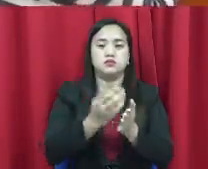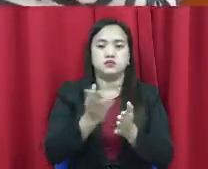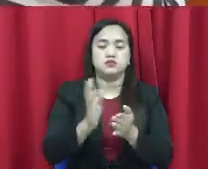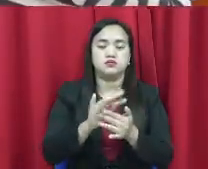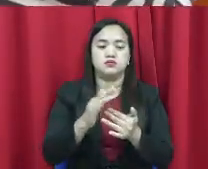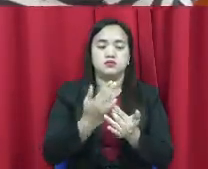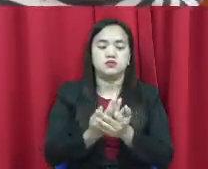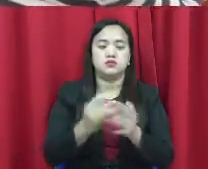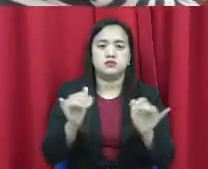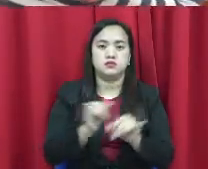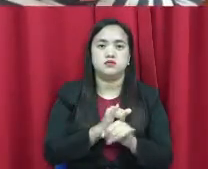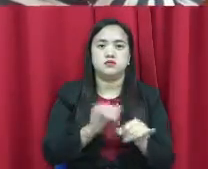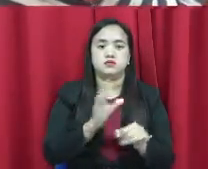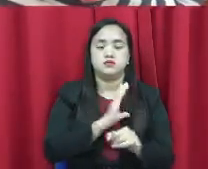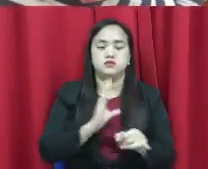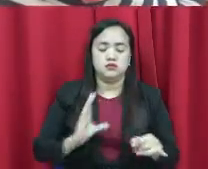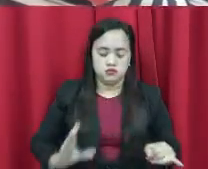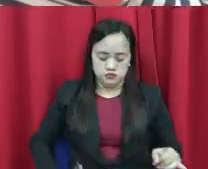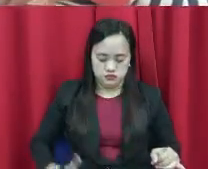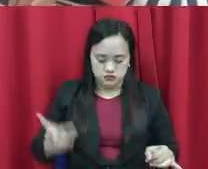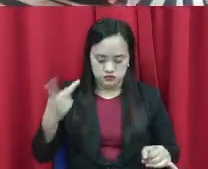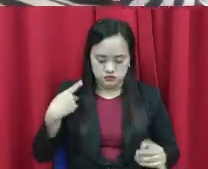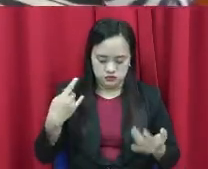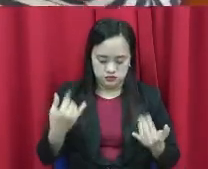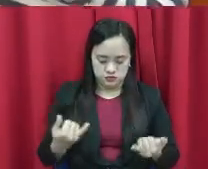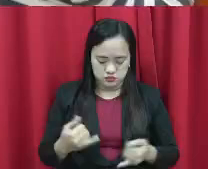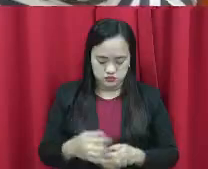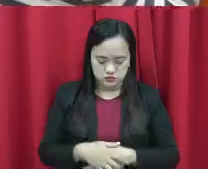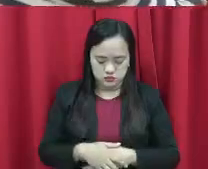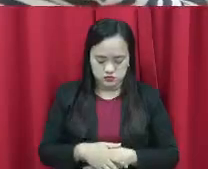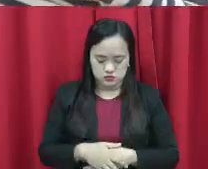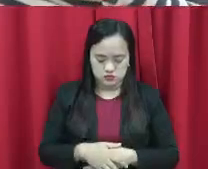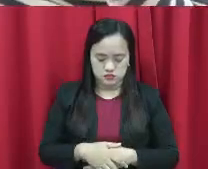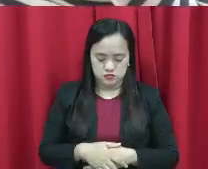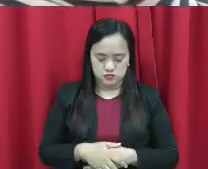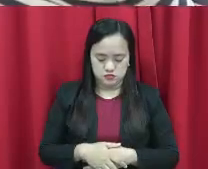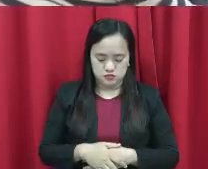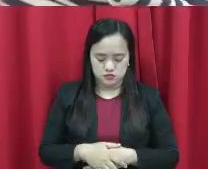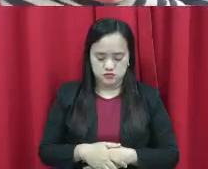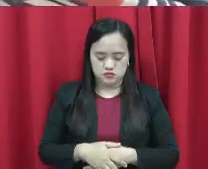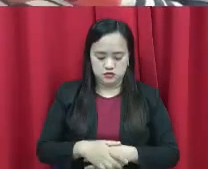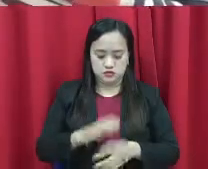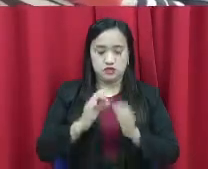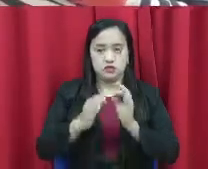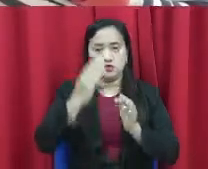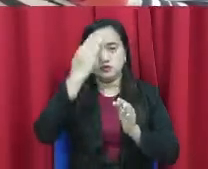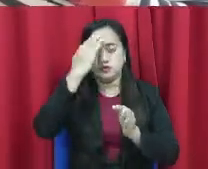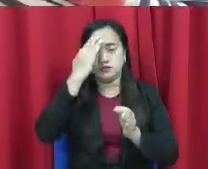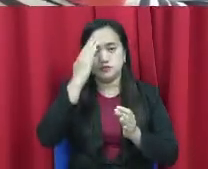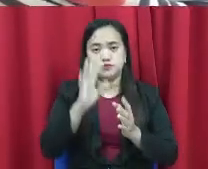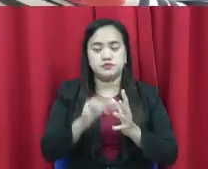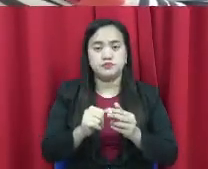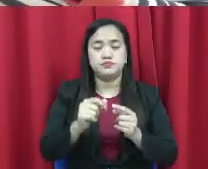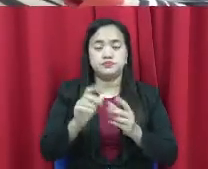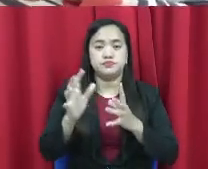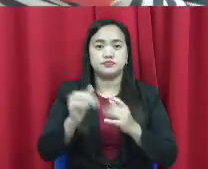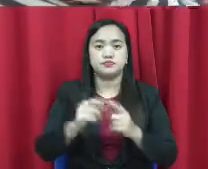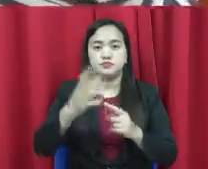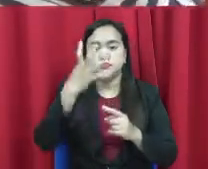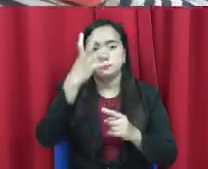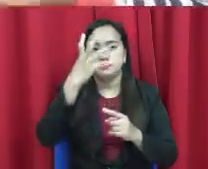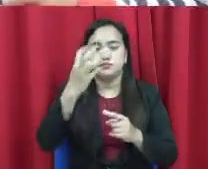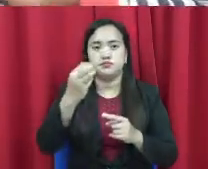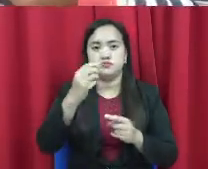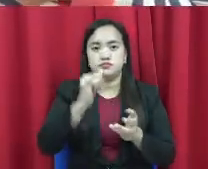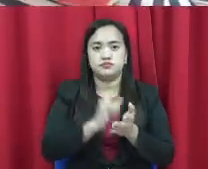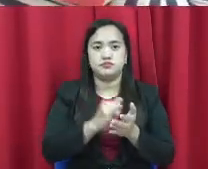like Christ nawawala yung pagiging ikaw di ba pagka kalmadong kalmado ka alam mo na kailangan mo na magalit Teka lang Hindi ako yon